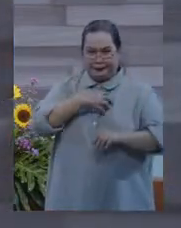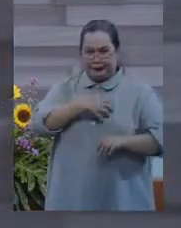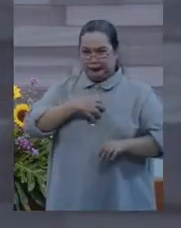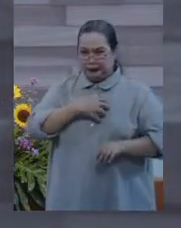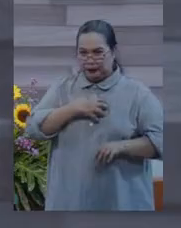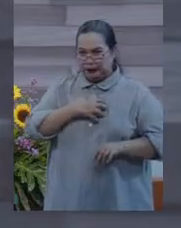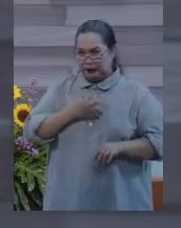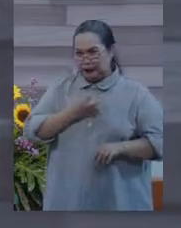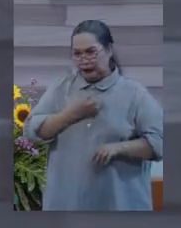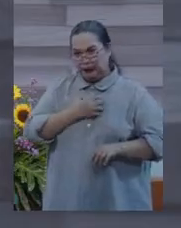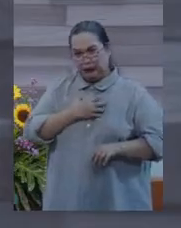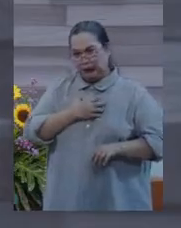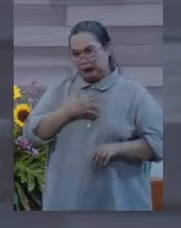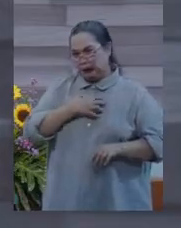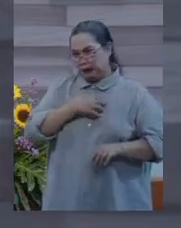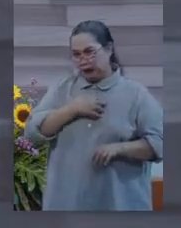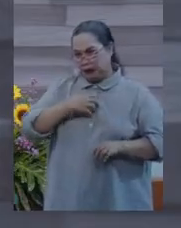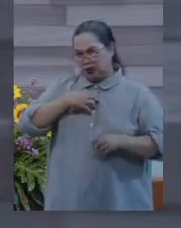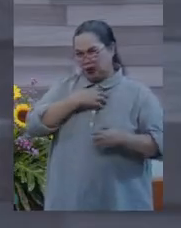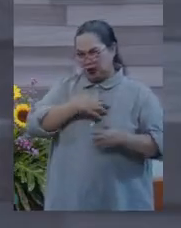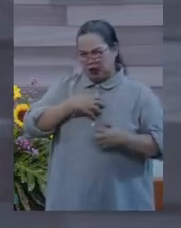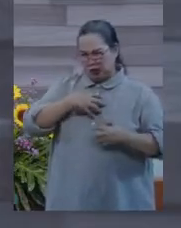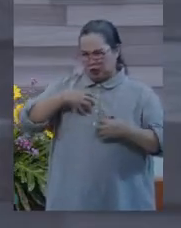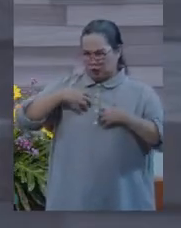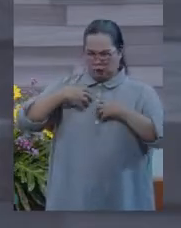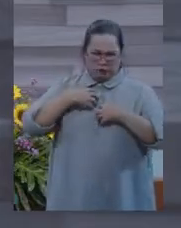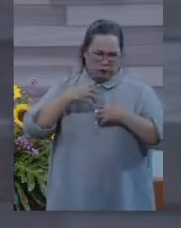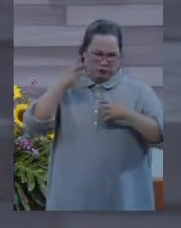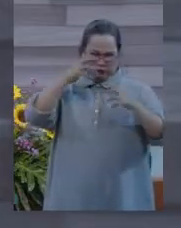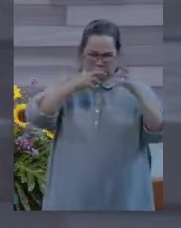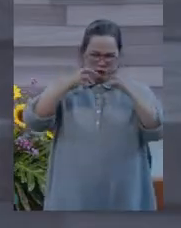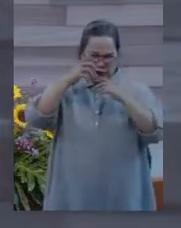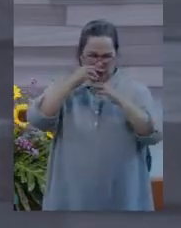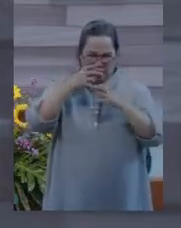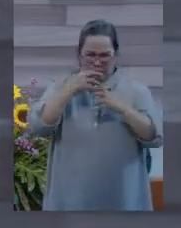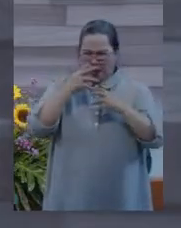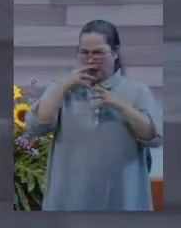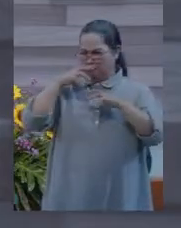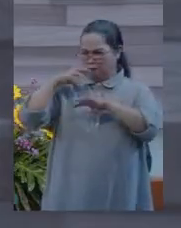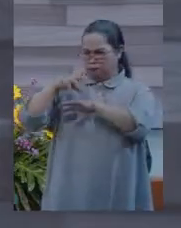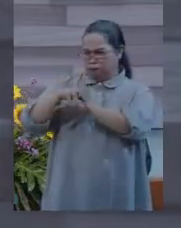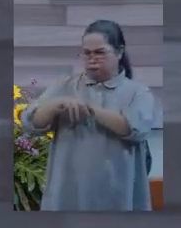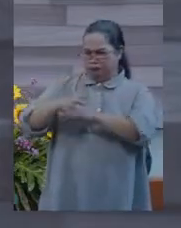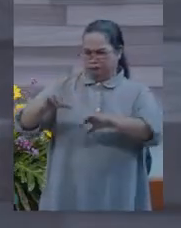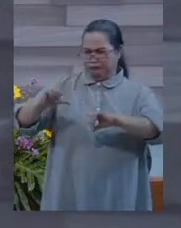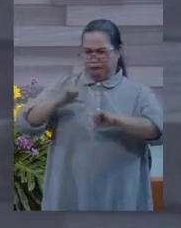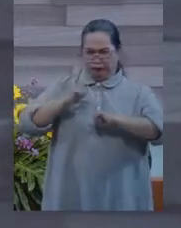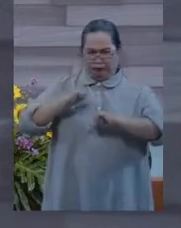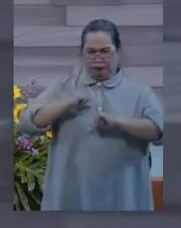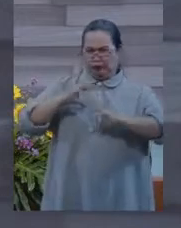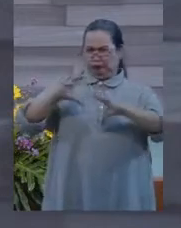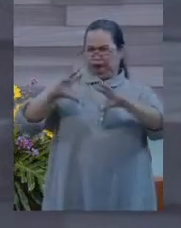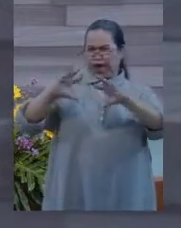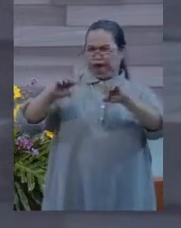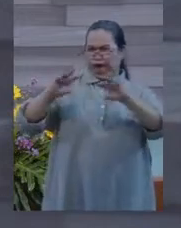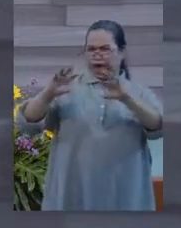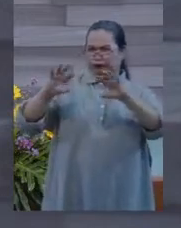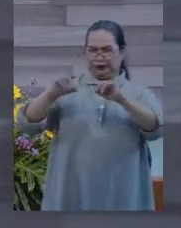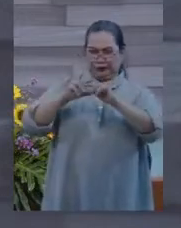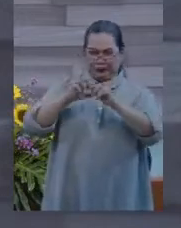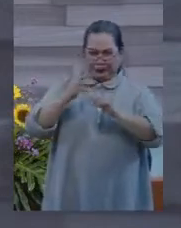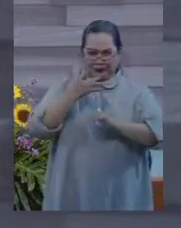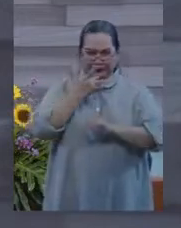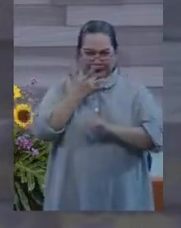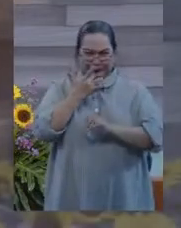malcontents, following their own sinful desires. They are loudmouthed boasters, showing